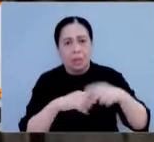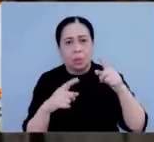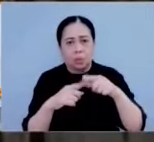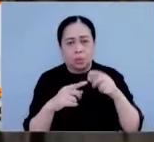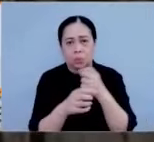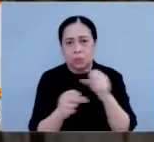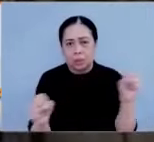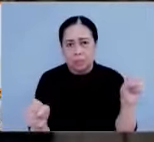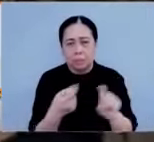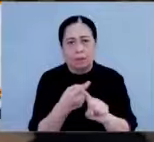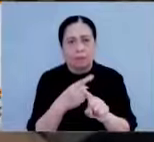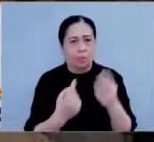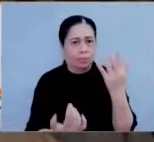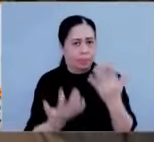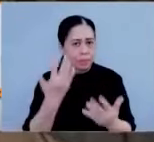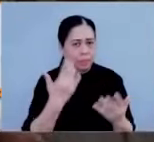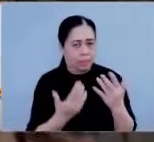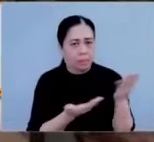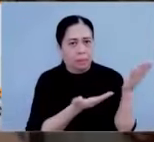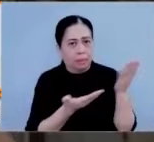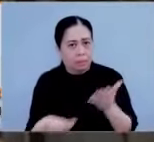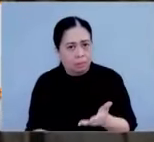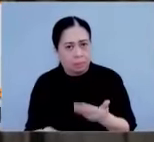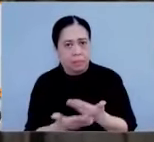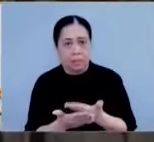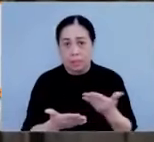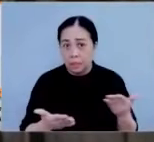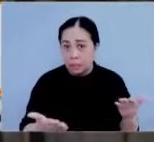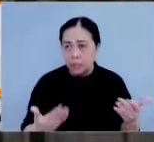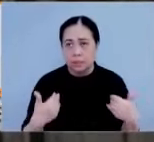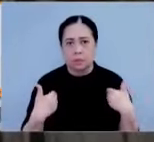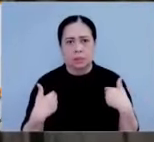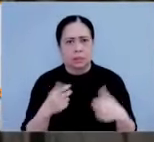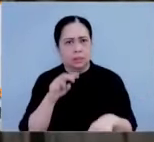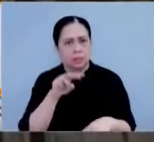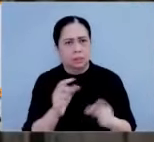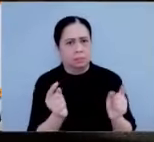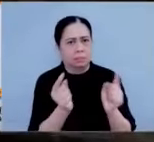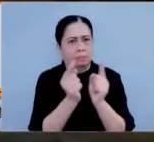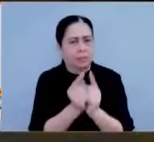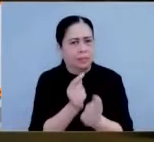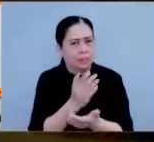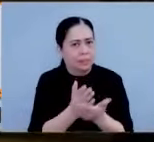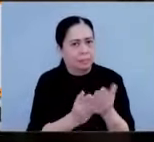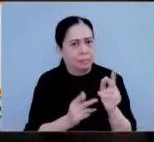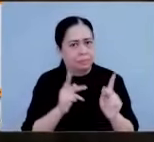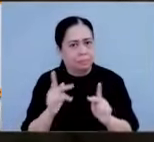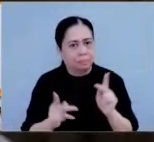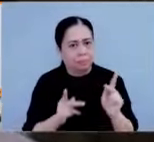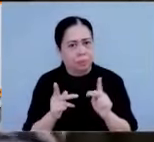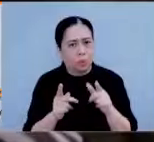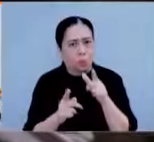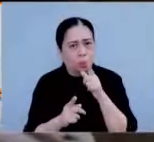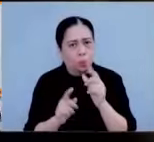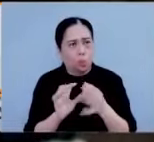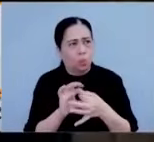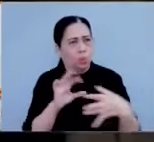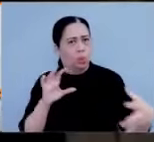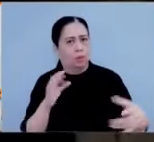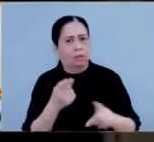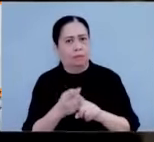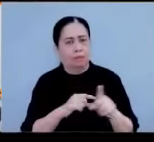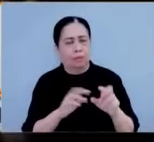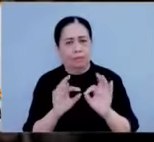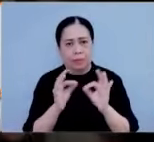sa sunog. Dala-dala nila yung kanilang mga gamit. Meron tayong nakilalang ilang mga residente na nawalay sa kanilang mga mahal sa